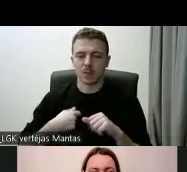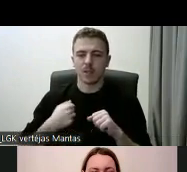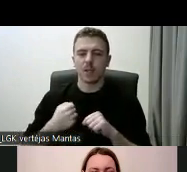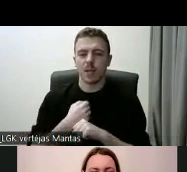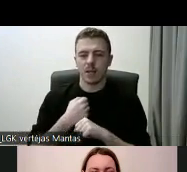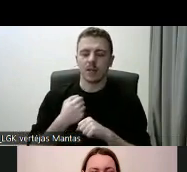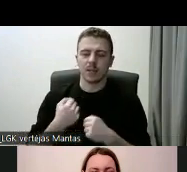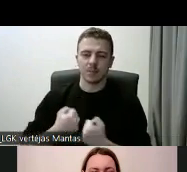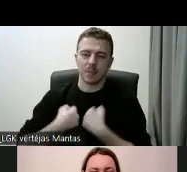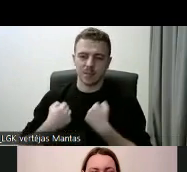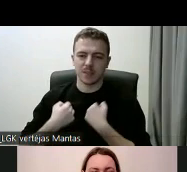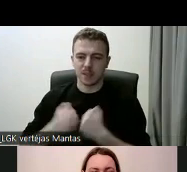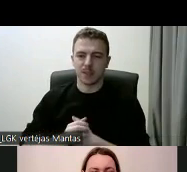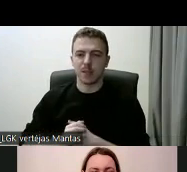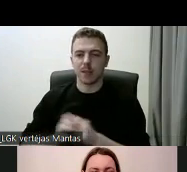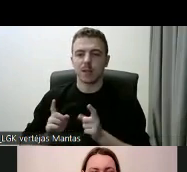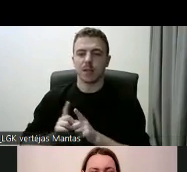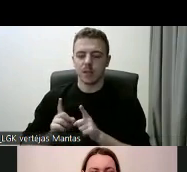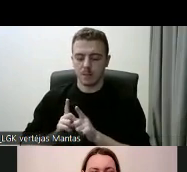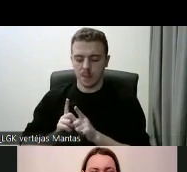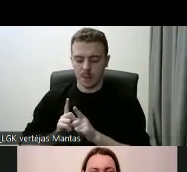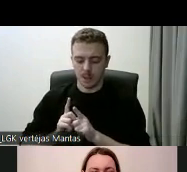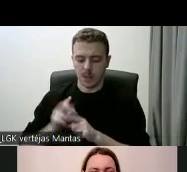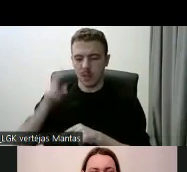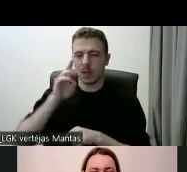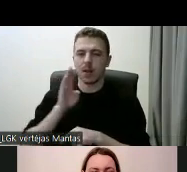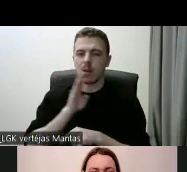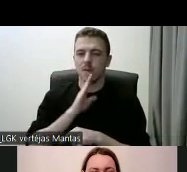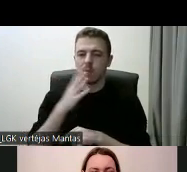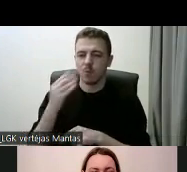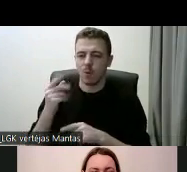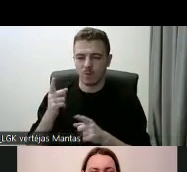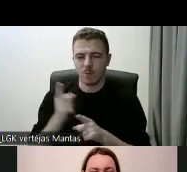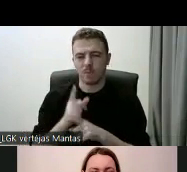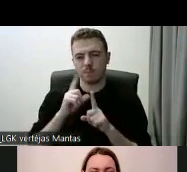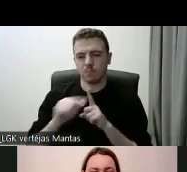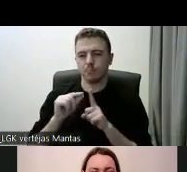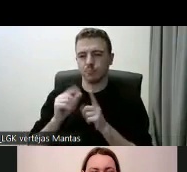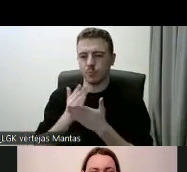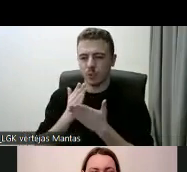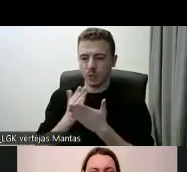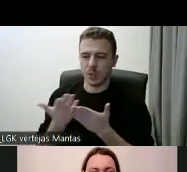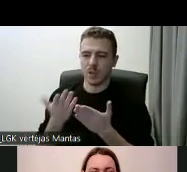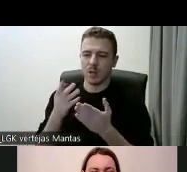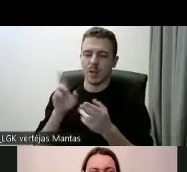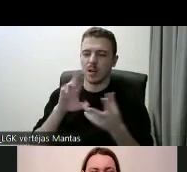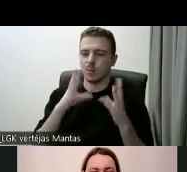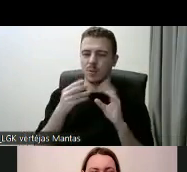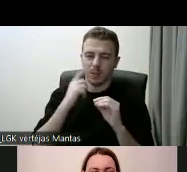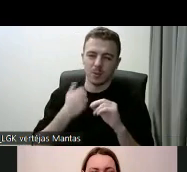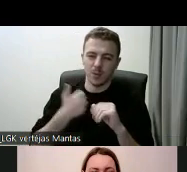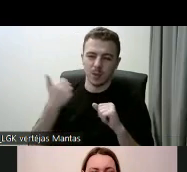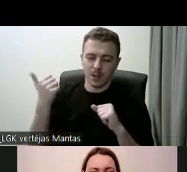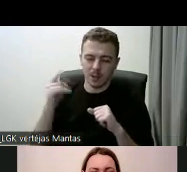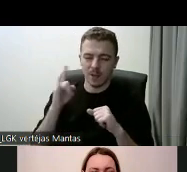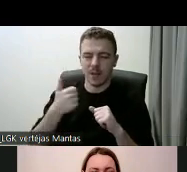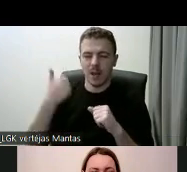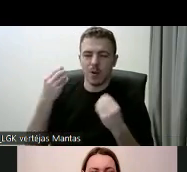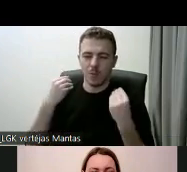pat yra tėvų priekaištai, reiškia, reikia pagerinti mokinių rezultatus, kad vaikai geriau mokytųsi.